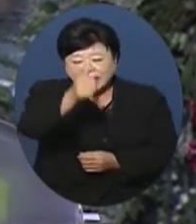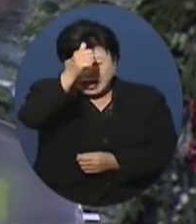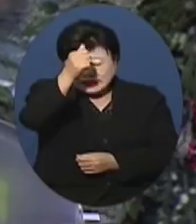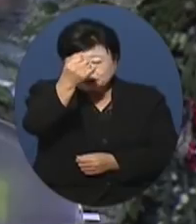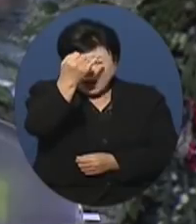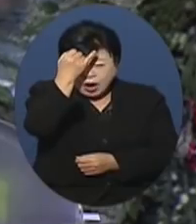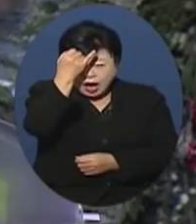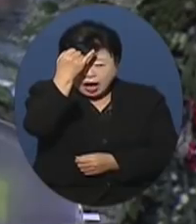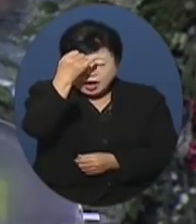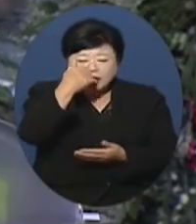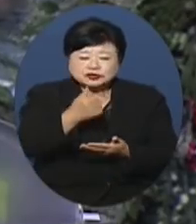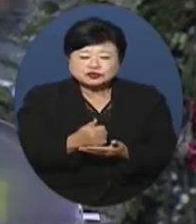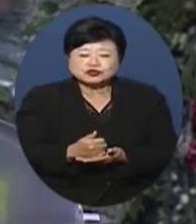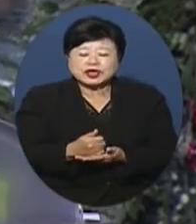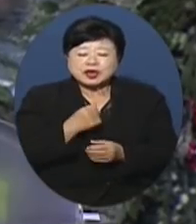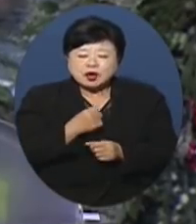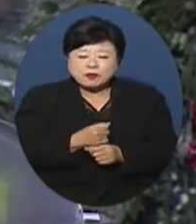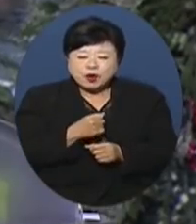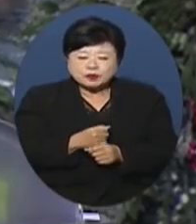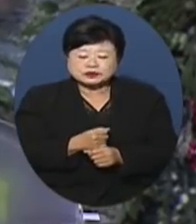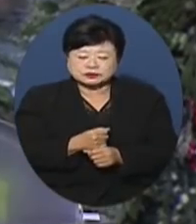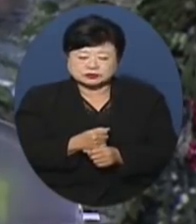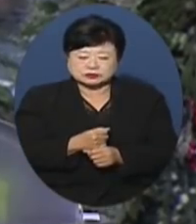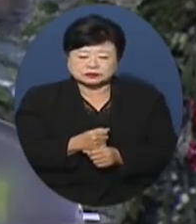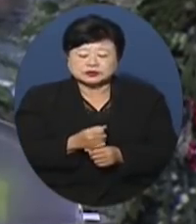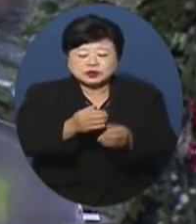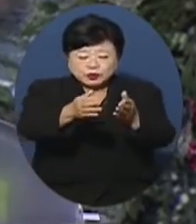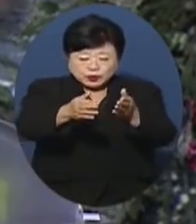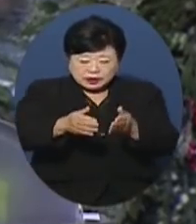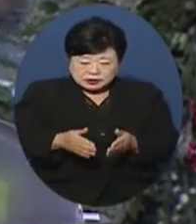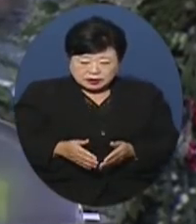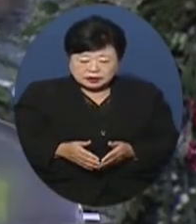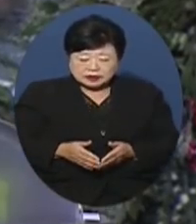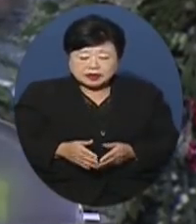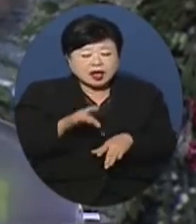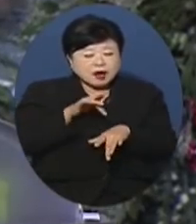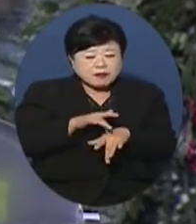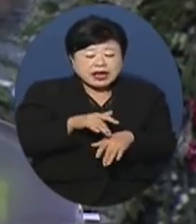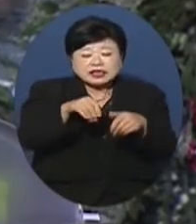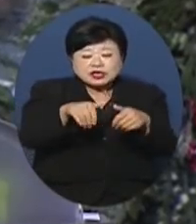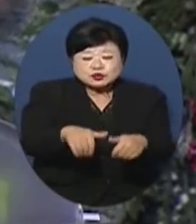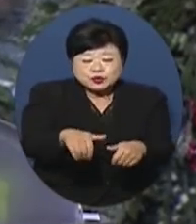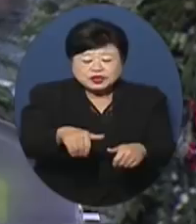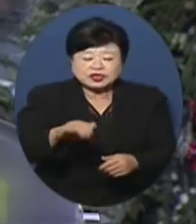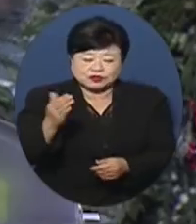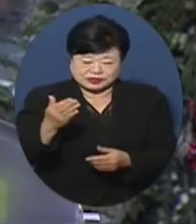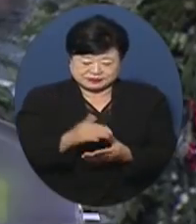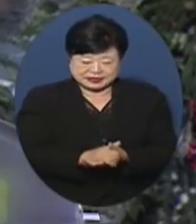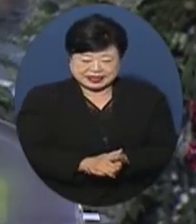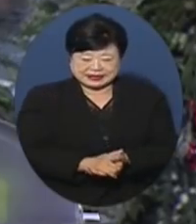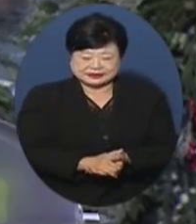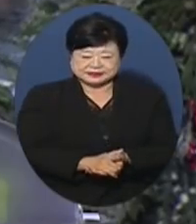아담과 하와가 죄를 지은 것으로 말미암아 마귀의 종이 되고 만